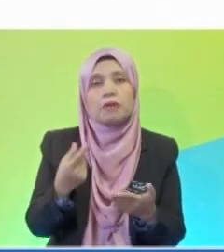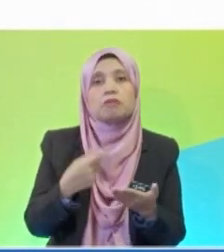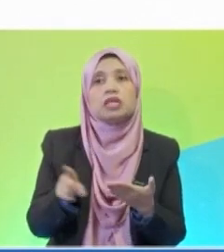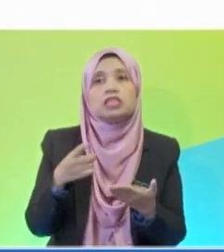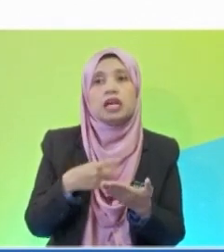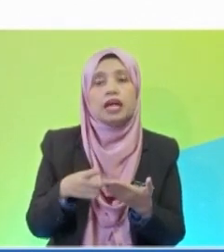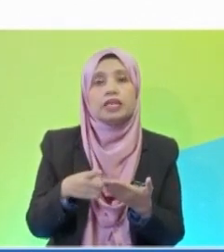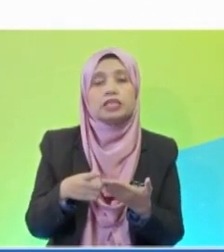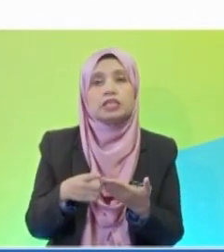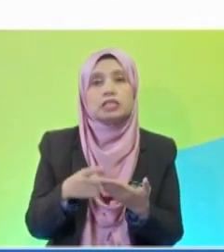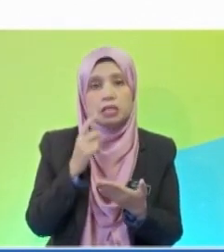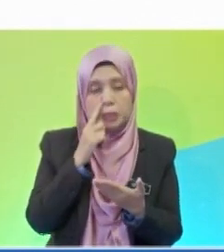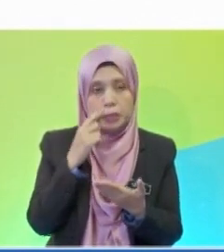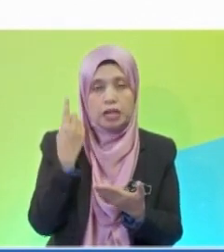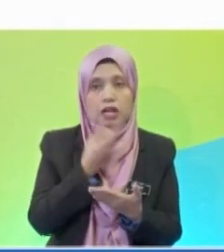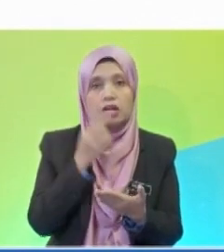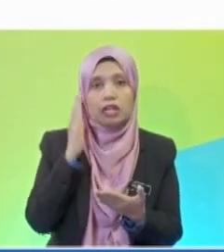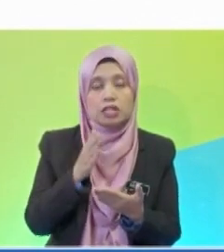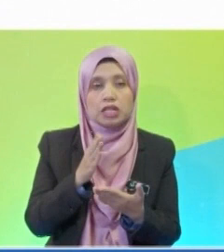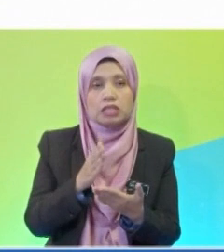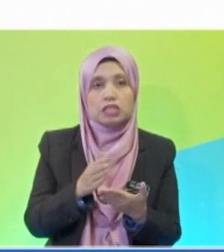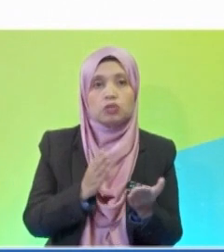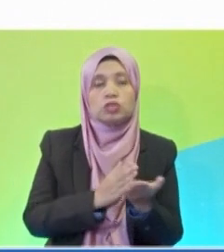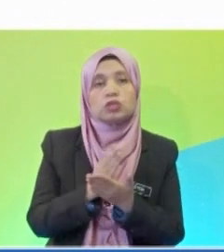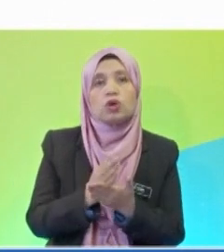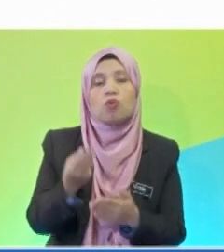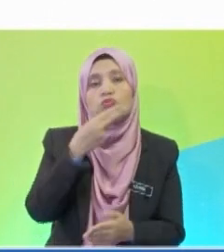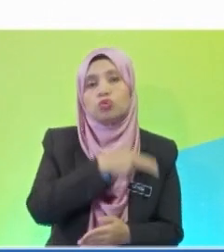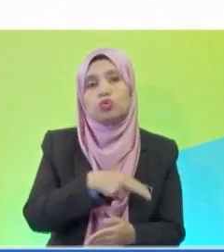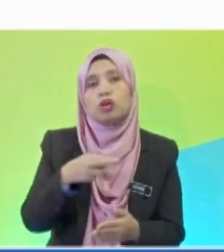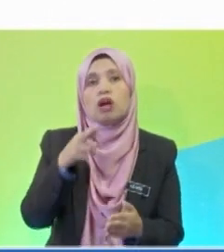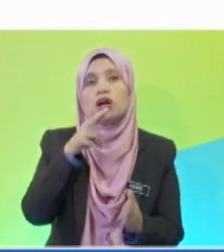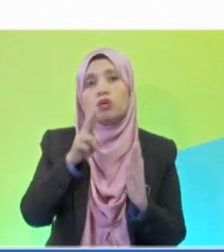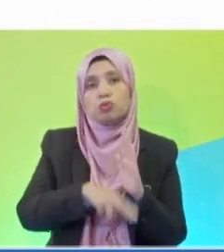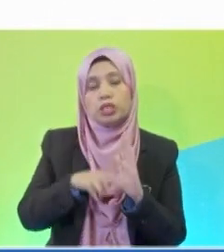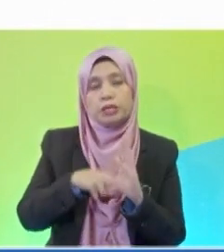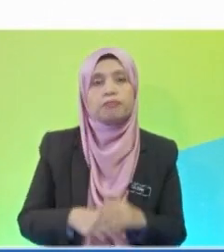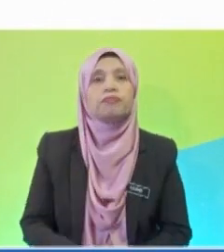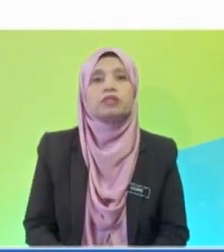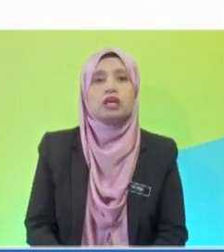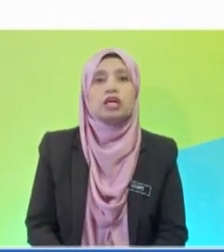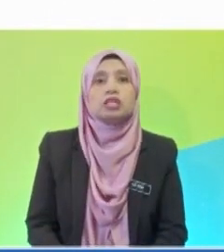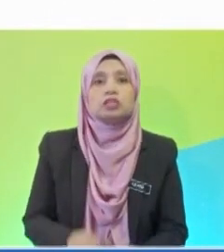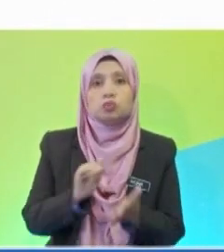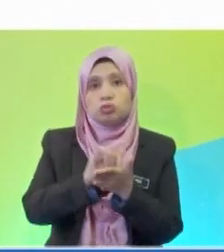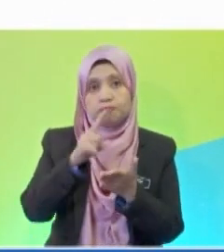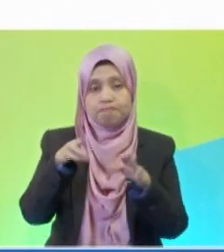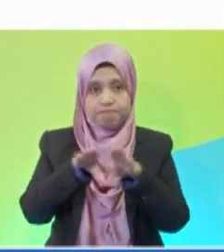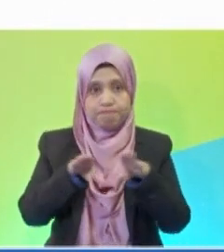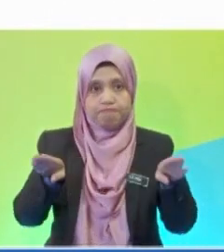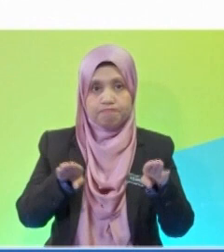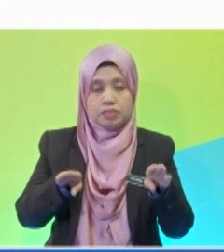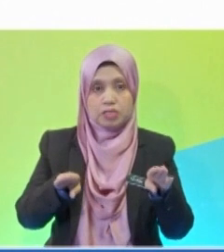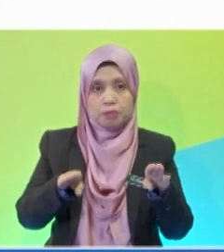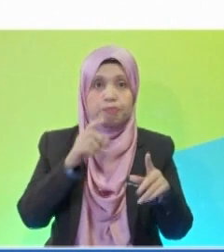Dalam milikan tunggal, kita akan tulis akaun untung rugi. Baik. Tapi kelab dan persatuan, pendapatan dan perbelanjaan. Itu je beza dia.